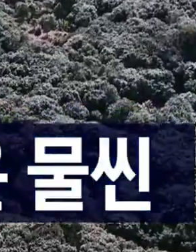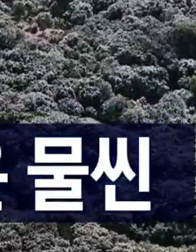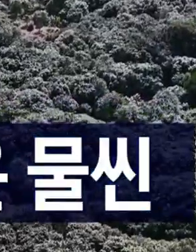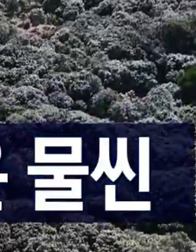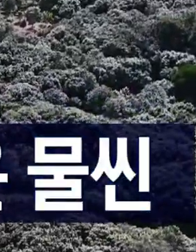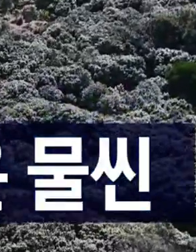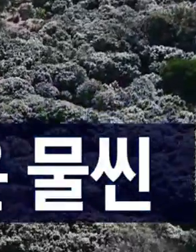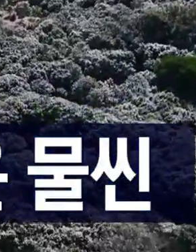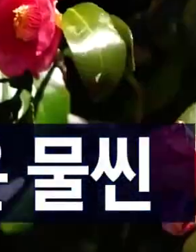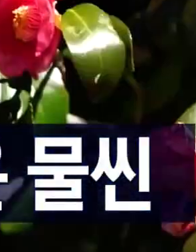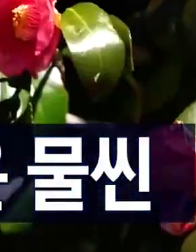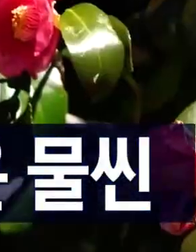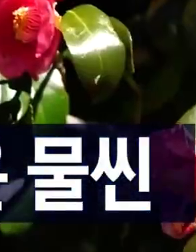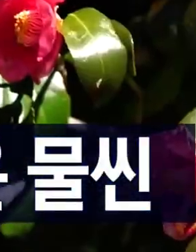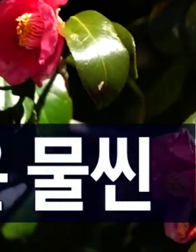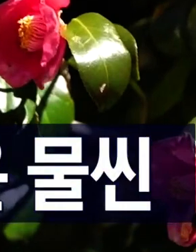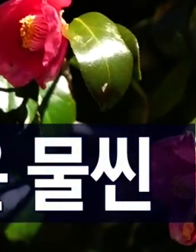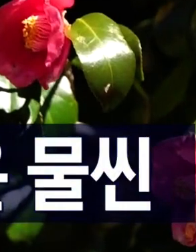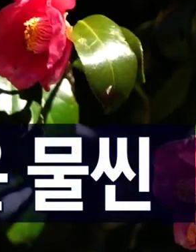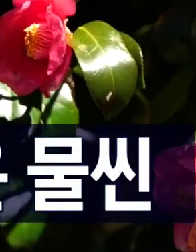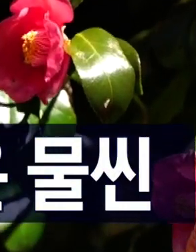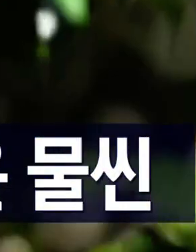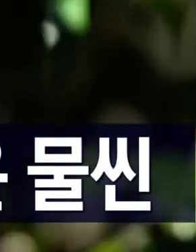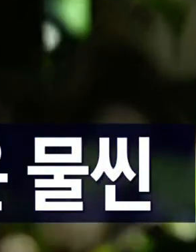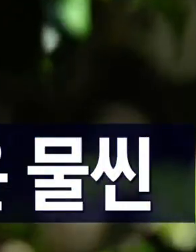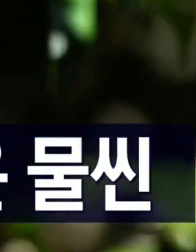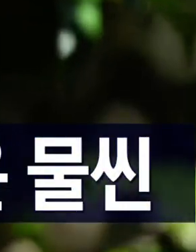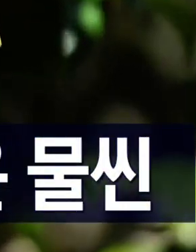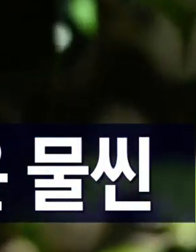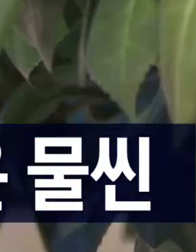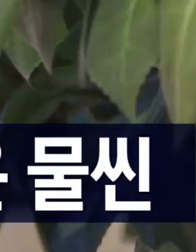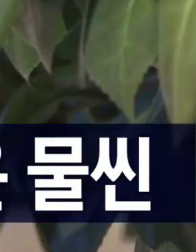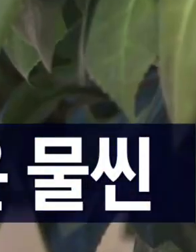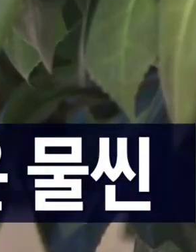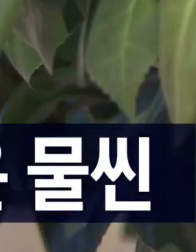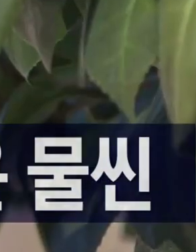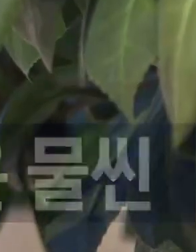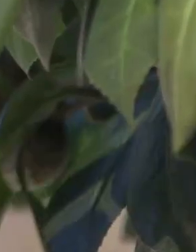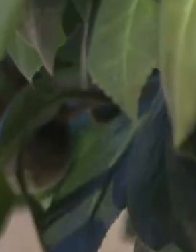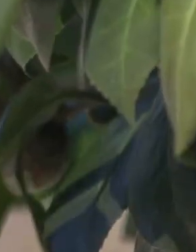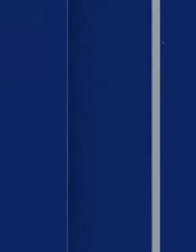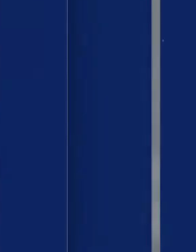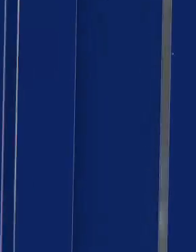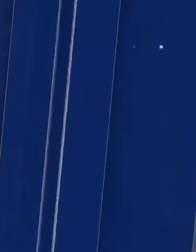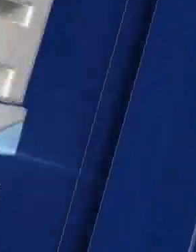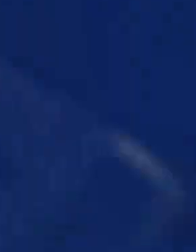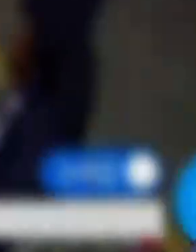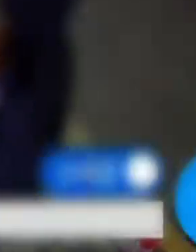겨울이 지나고 봄 기운이 물씬 느껴지고 있습니다. 동백꽃이 활짝 핀 완도 수목원을 다녀왔습니다.